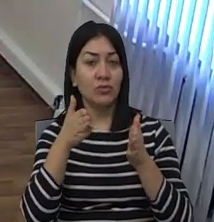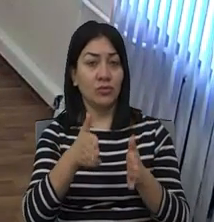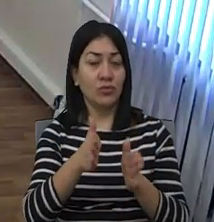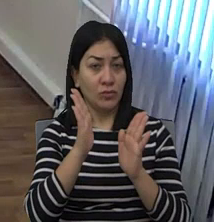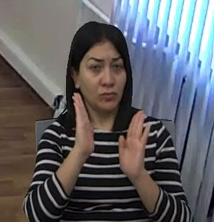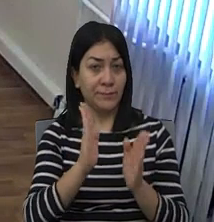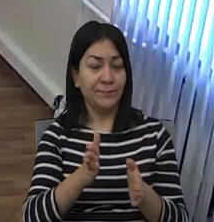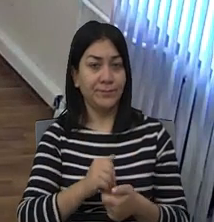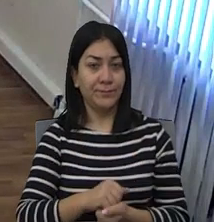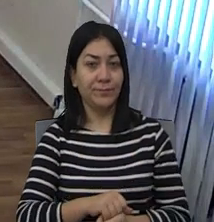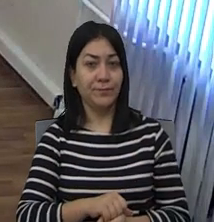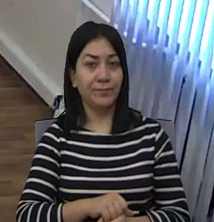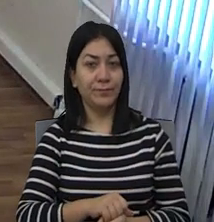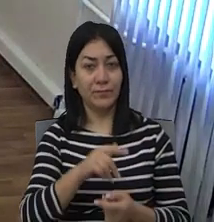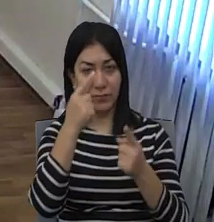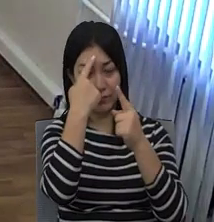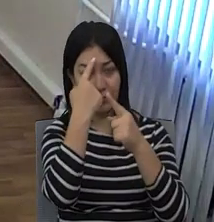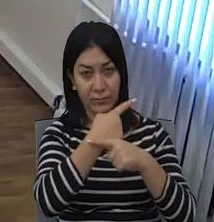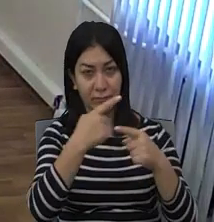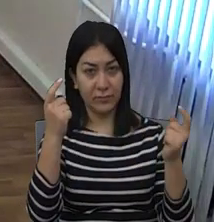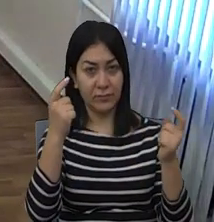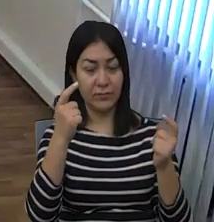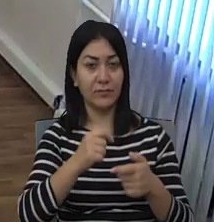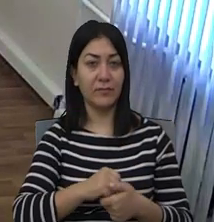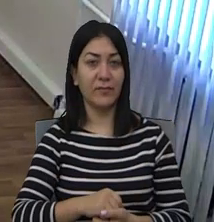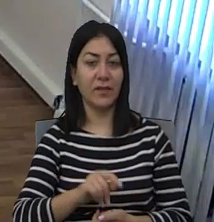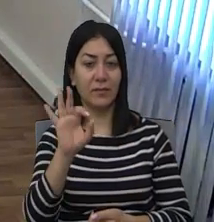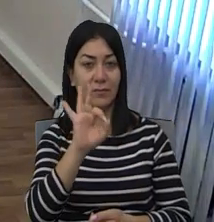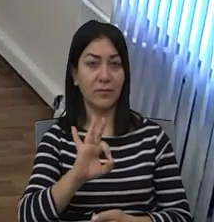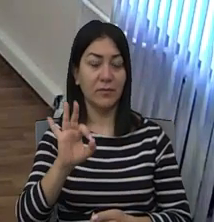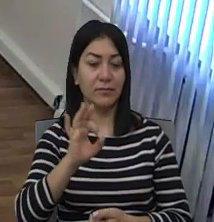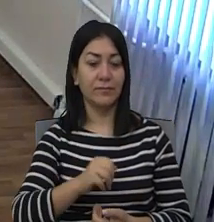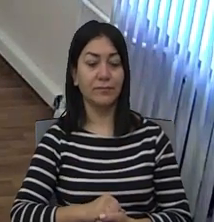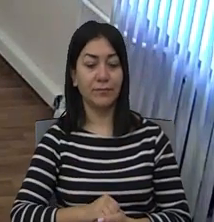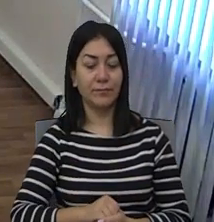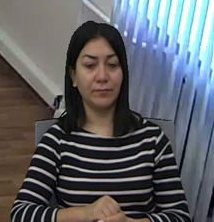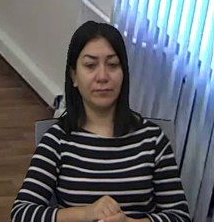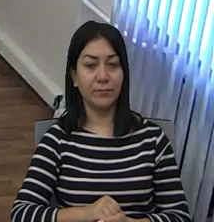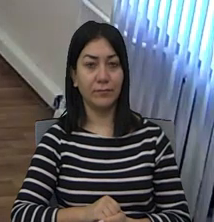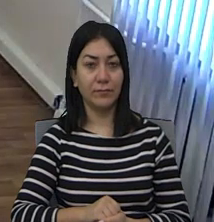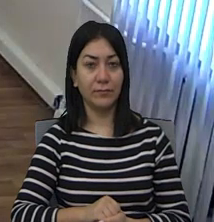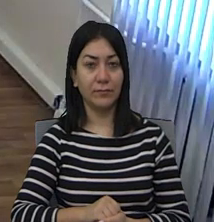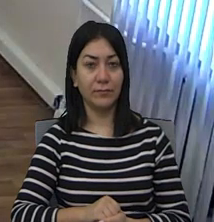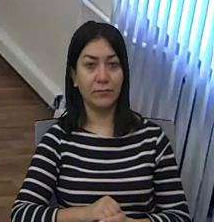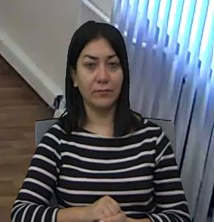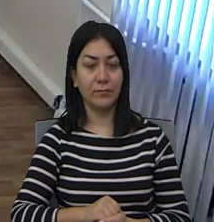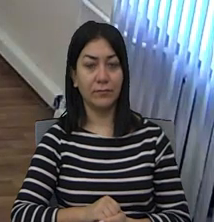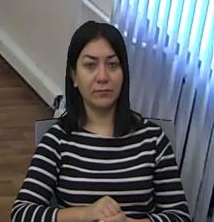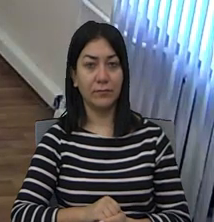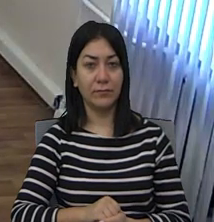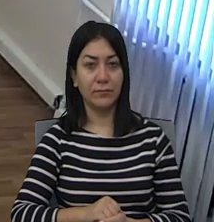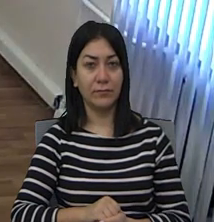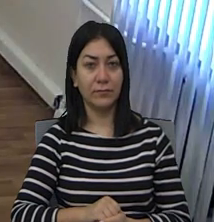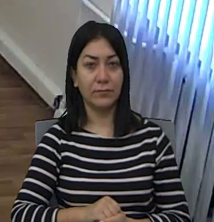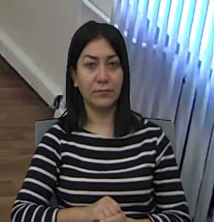այս ուրեմն իրազեկման բարձրացմանը. So in the coming days, Asmik Tigranian, our senior